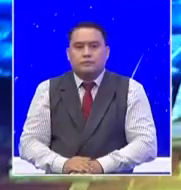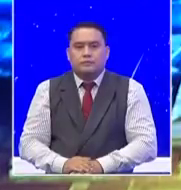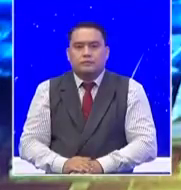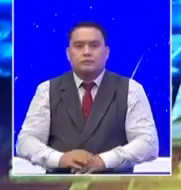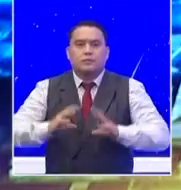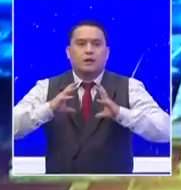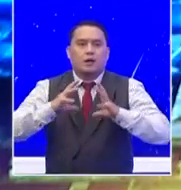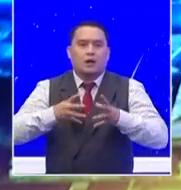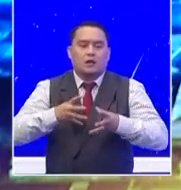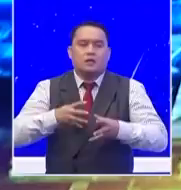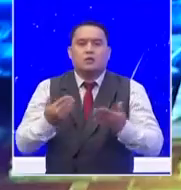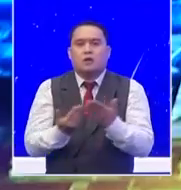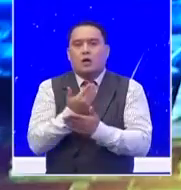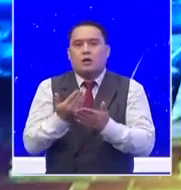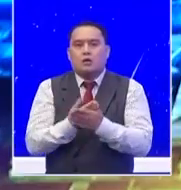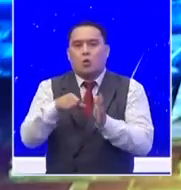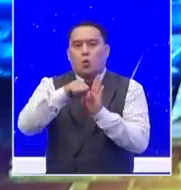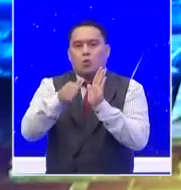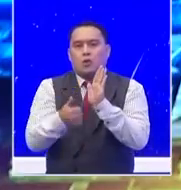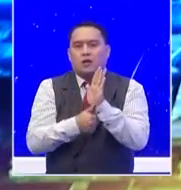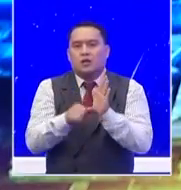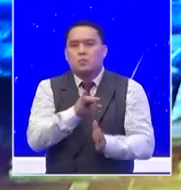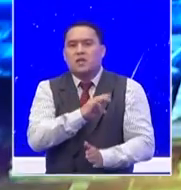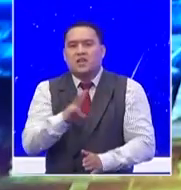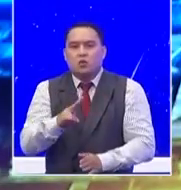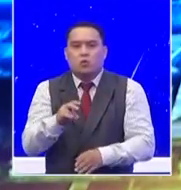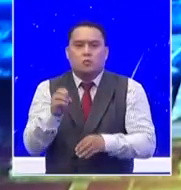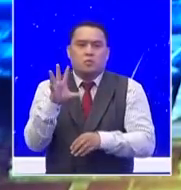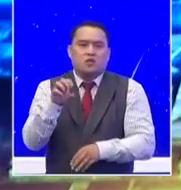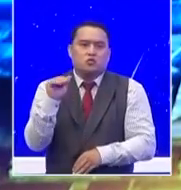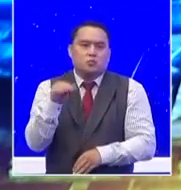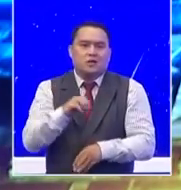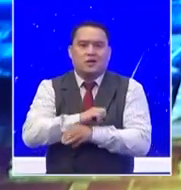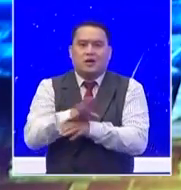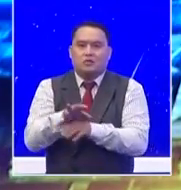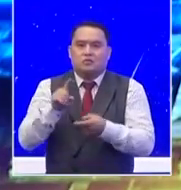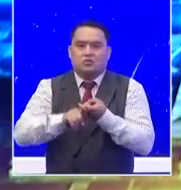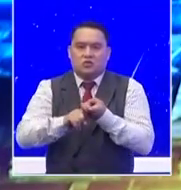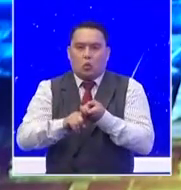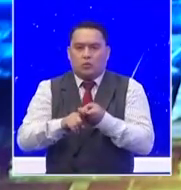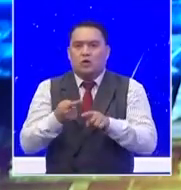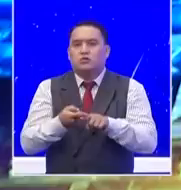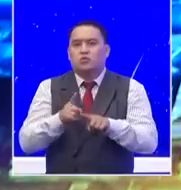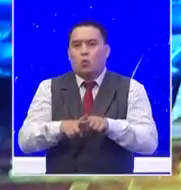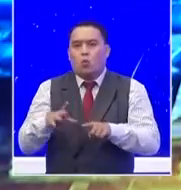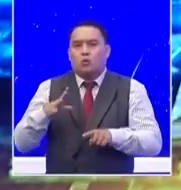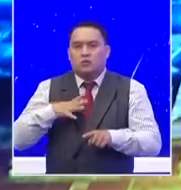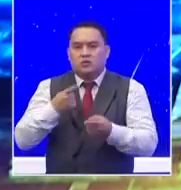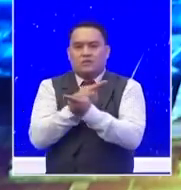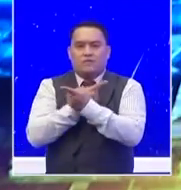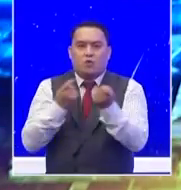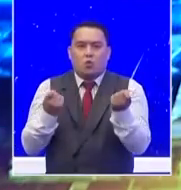Шартарапқа шолу жасасақ, әлемде 16 миллион 500 мың адам коронавирус инфекциясын жұқтырды. Дүниежүзілік денсаулық сақтау ұйымының мәліметі